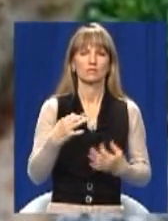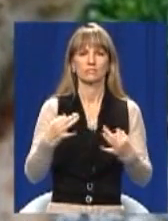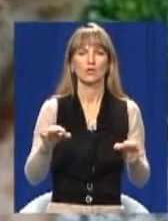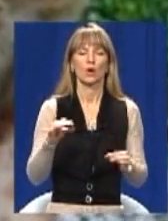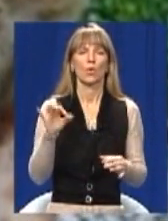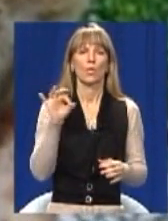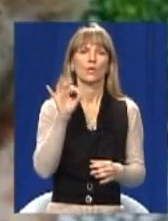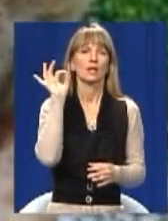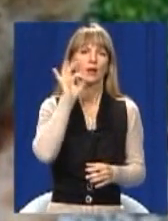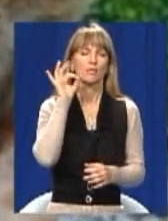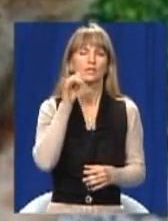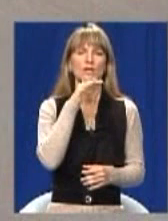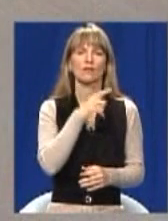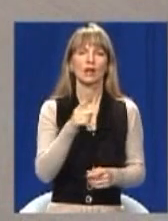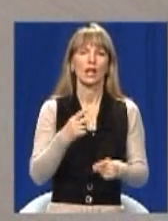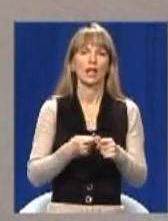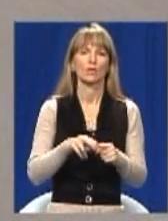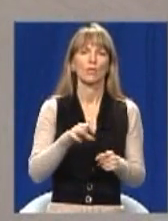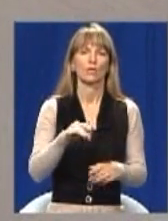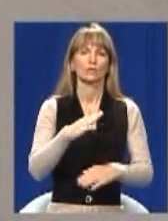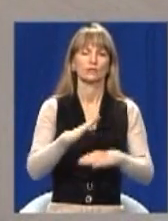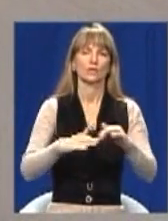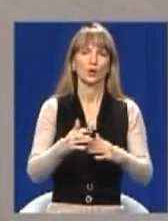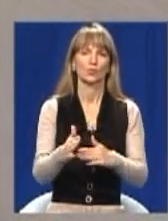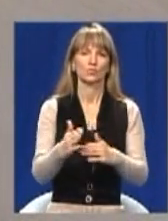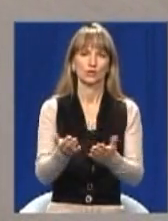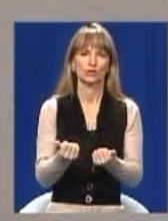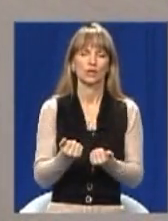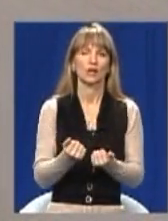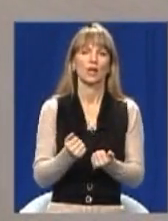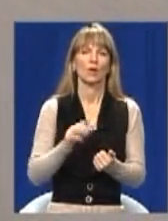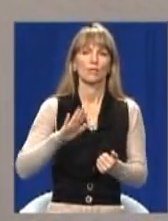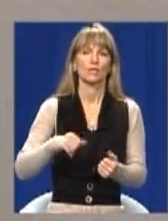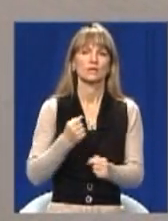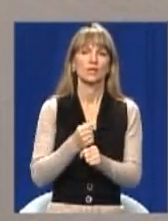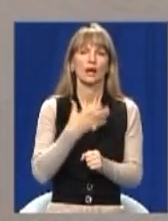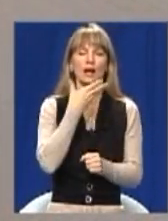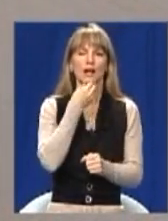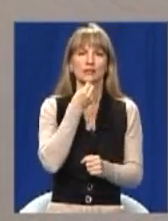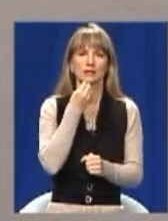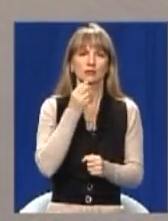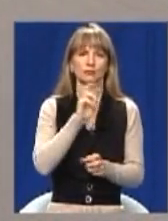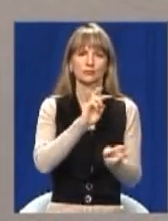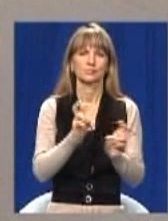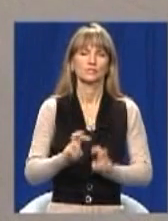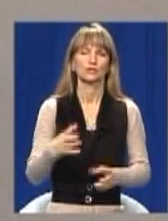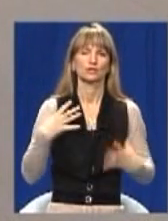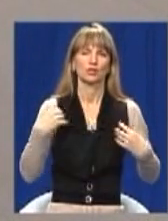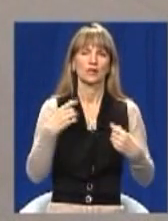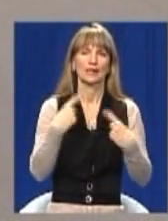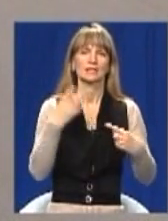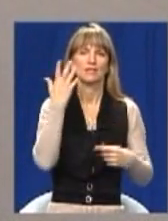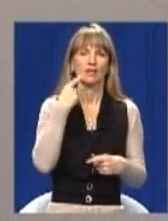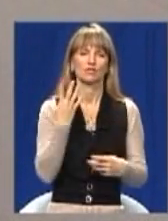Німеччині. Згодом цю породу приручили. Всі кішки цього виду мають хвилясту розкішну та м'яку шерсть із різним забарвленням.